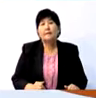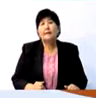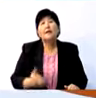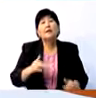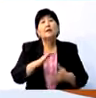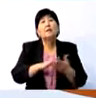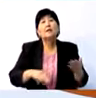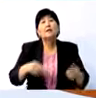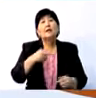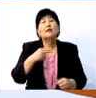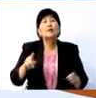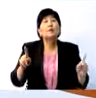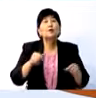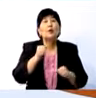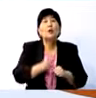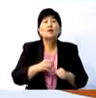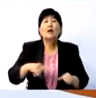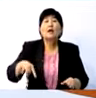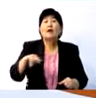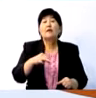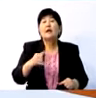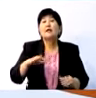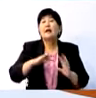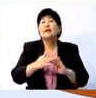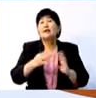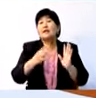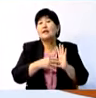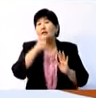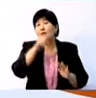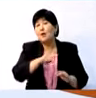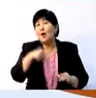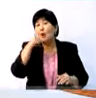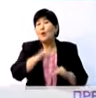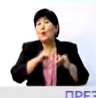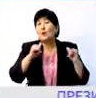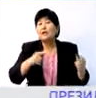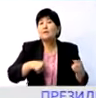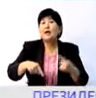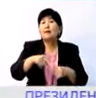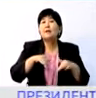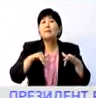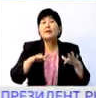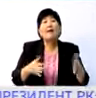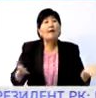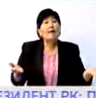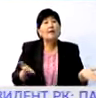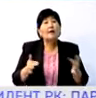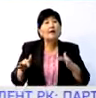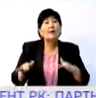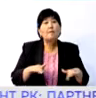И в продолжении темы, что сделано в районах и на селе за 9 месяцев года развития предпринимательства, какие